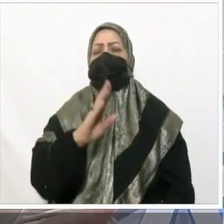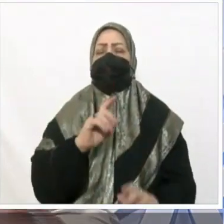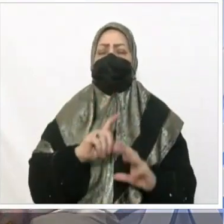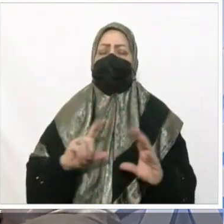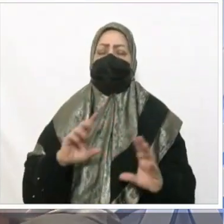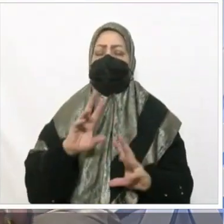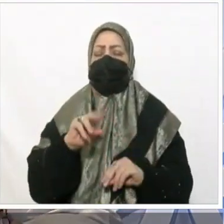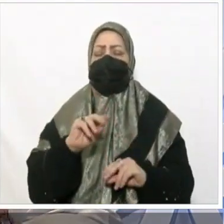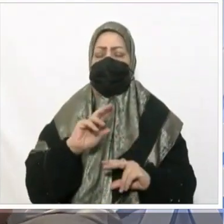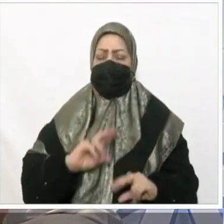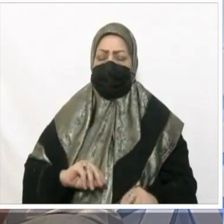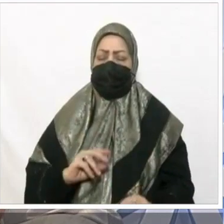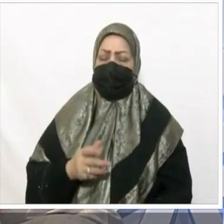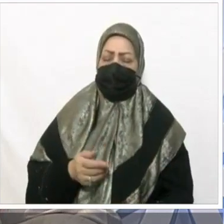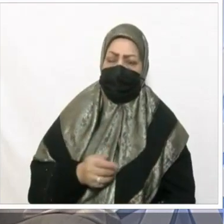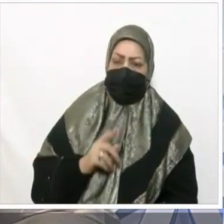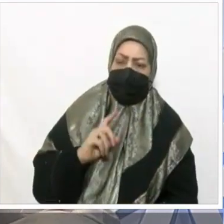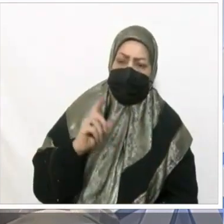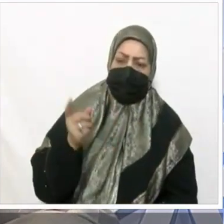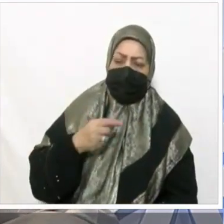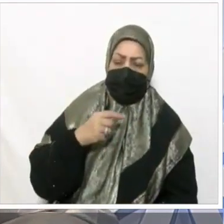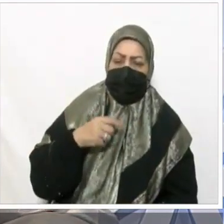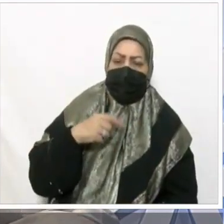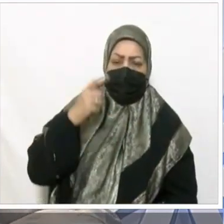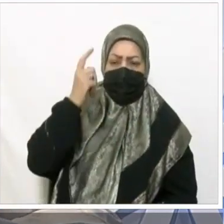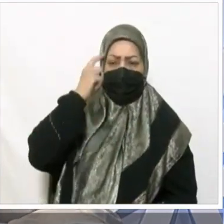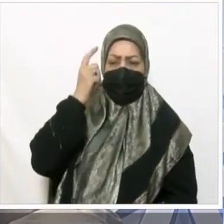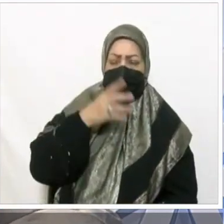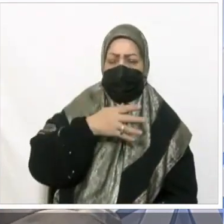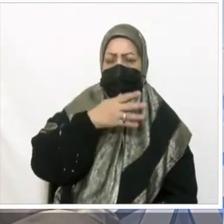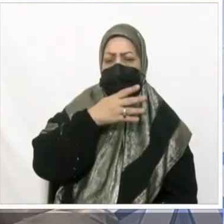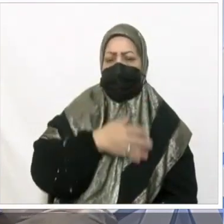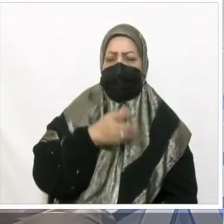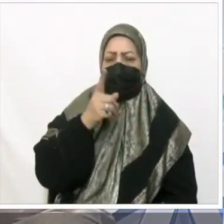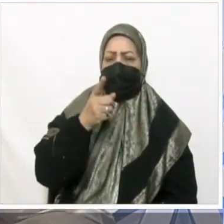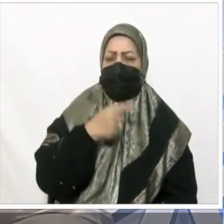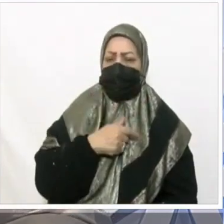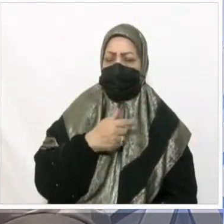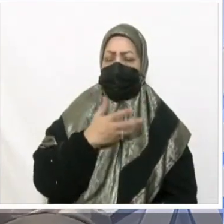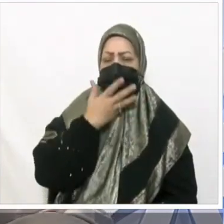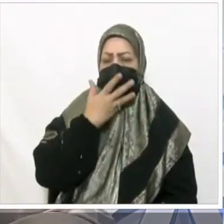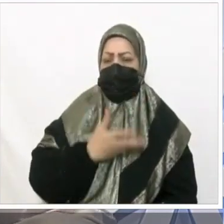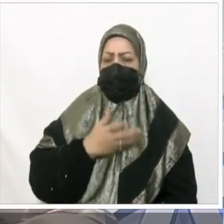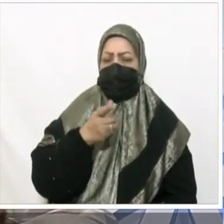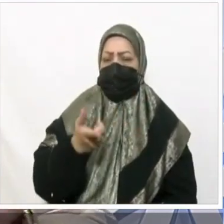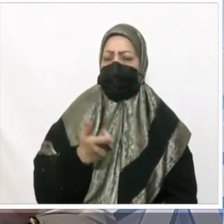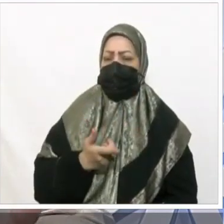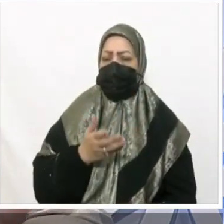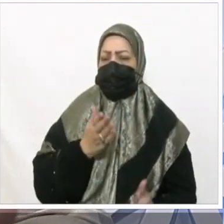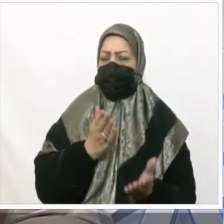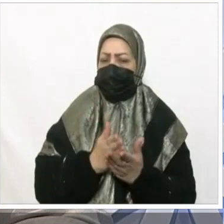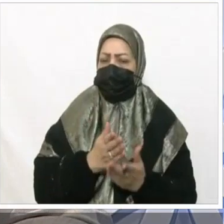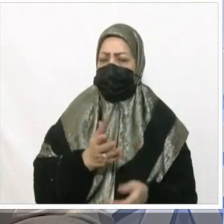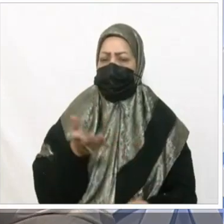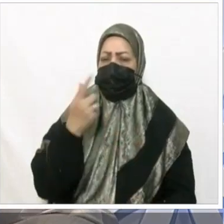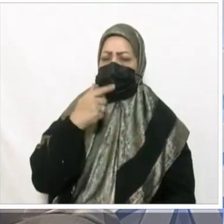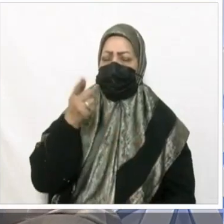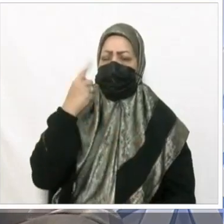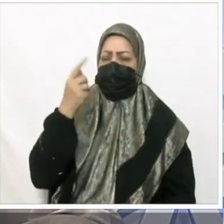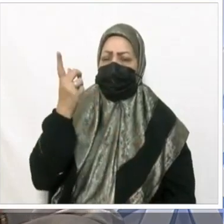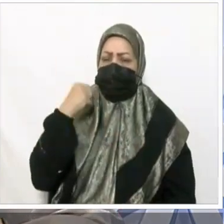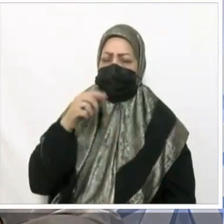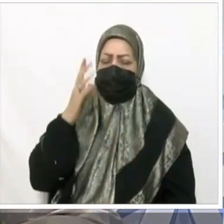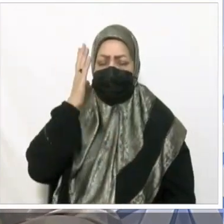المشايخ حق عليكم الذين يعني خطبوا بكم سنين طويلة وصلوا بكم الأوقات وكنتم تسألونهم في